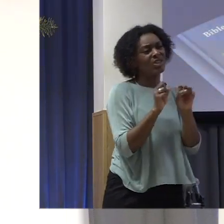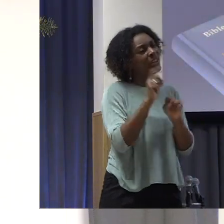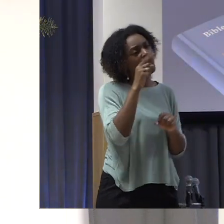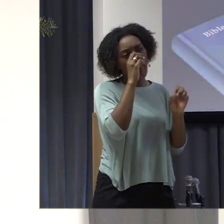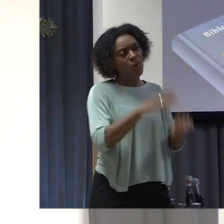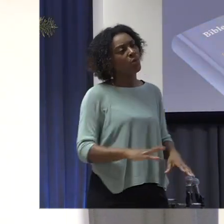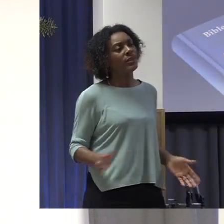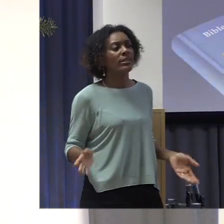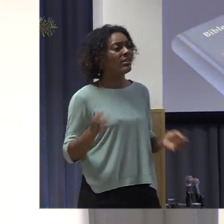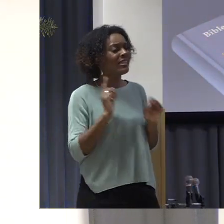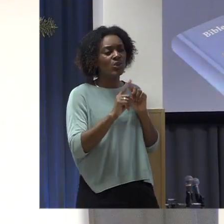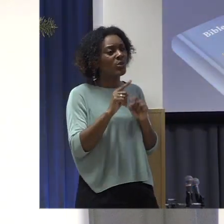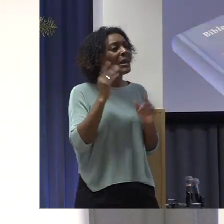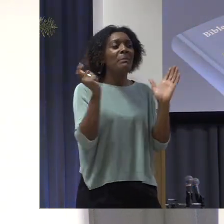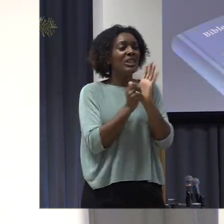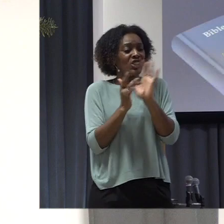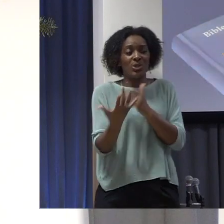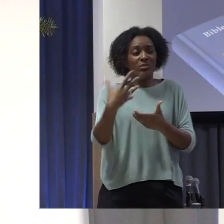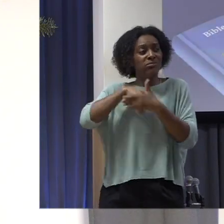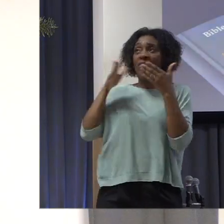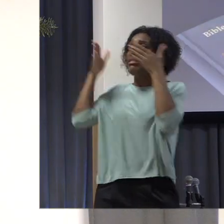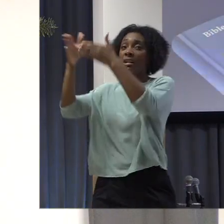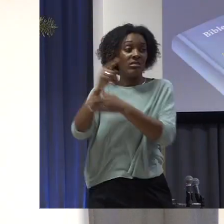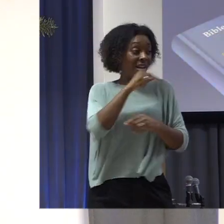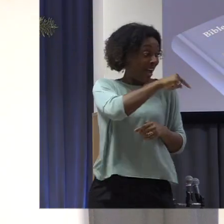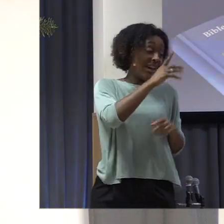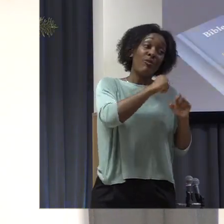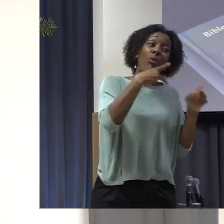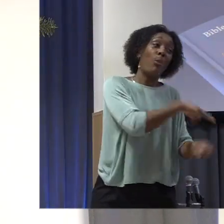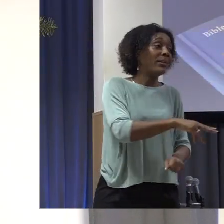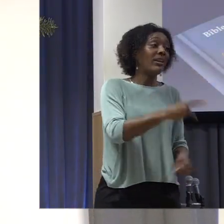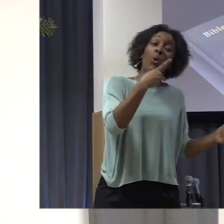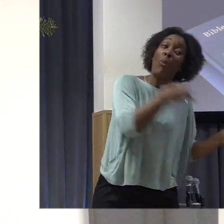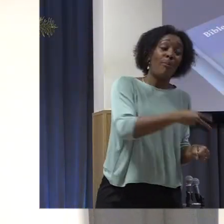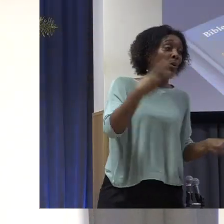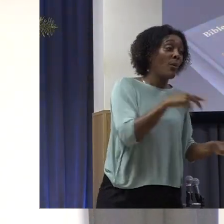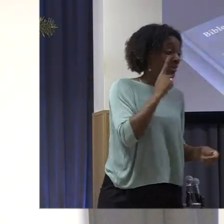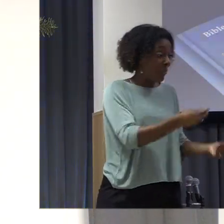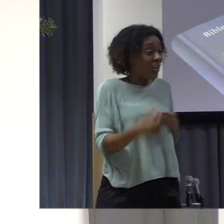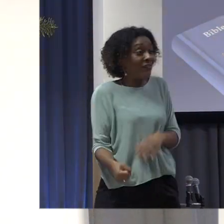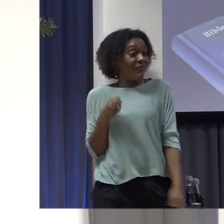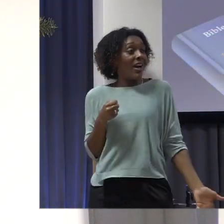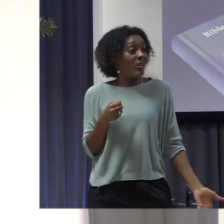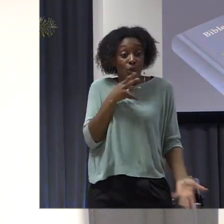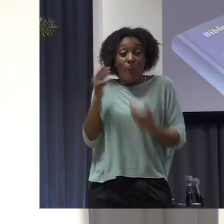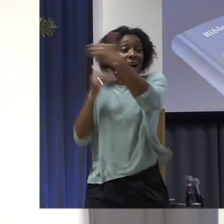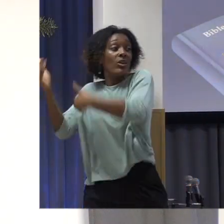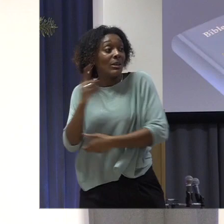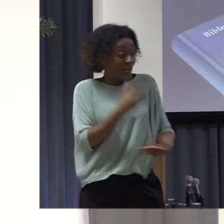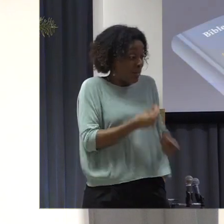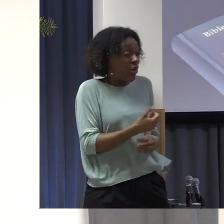nous venons au Seigneur, nous avons des choses à abandonner, des choses qui nous freinent dans notre vie spirituelle. Et si nous ne faisons pas